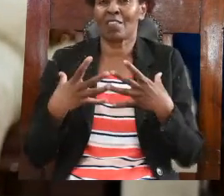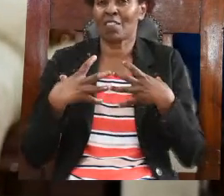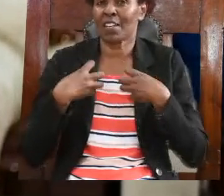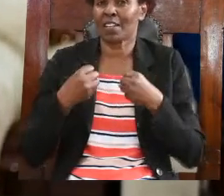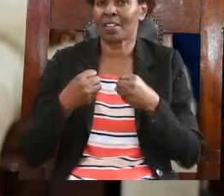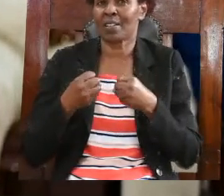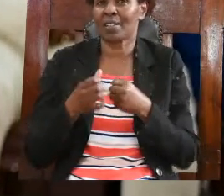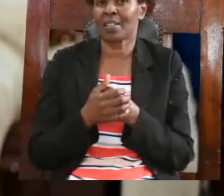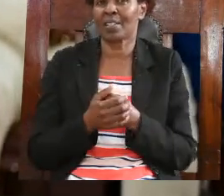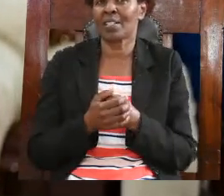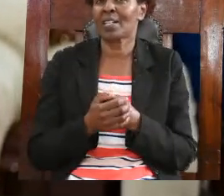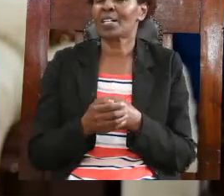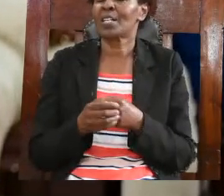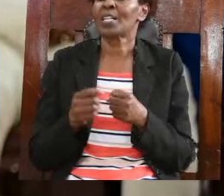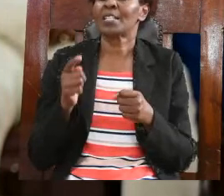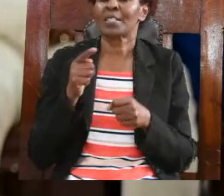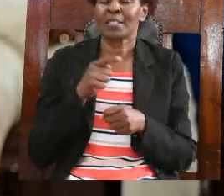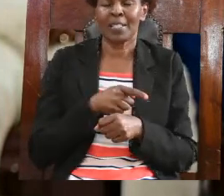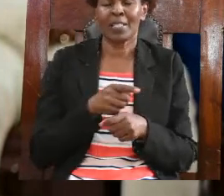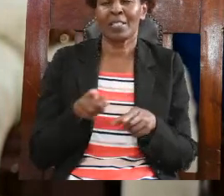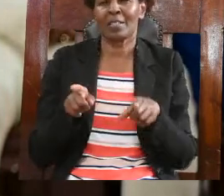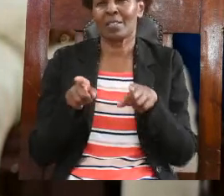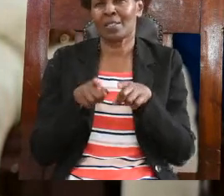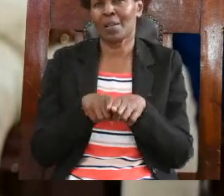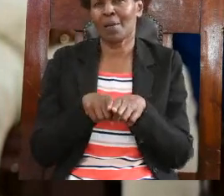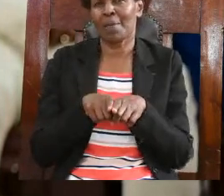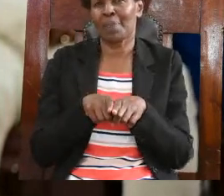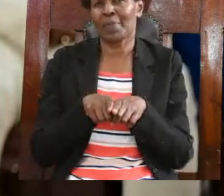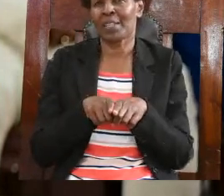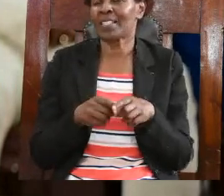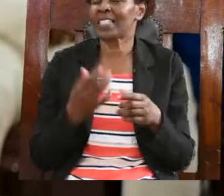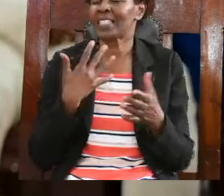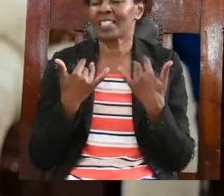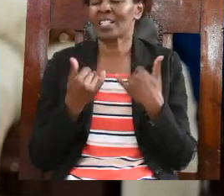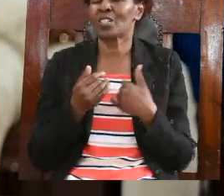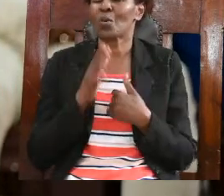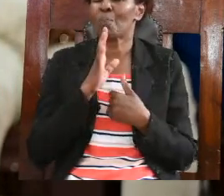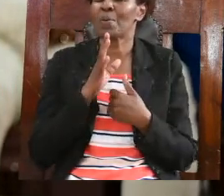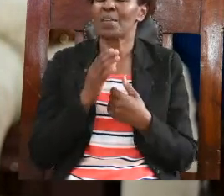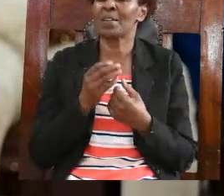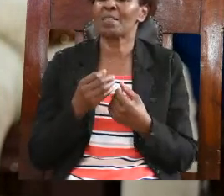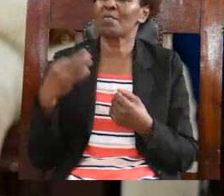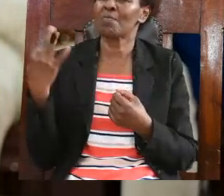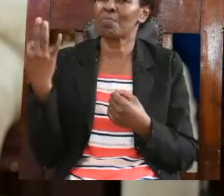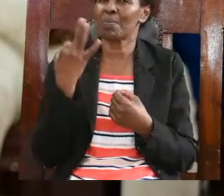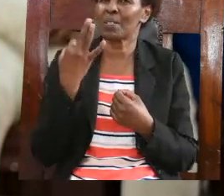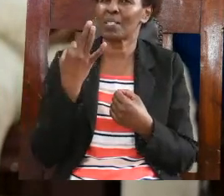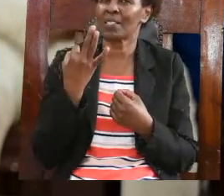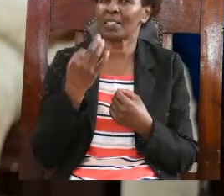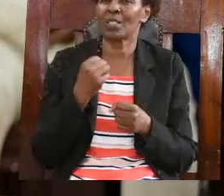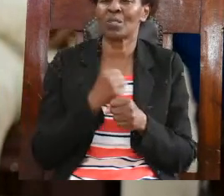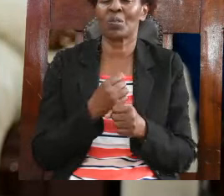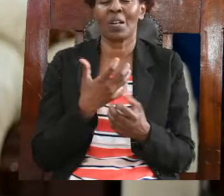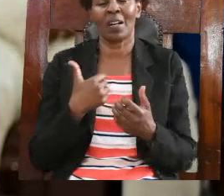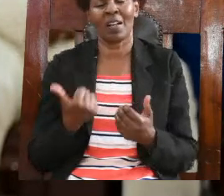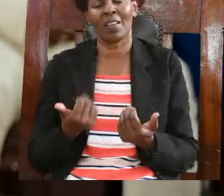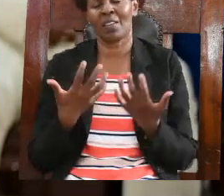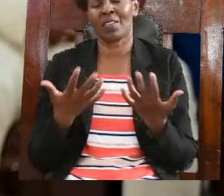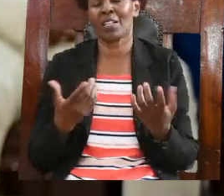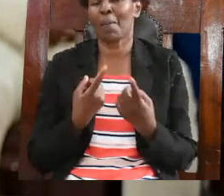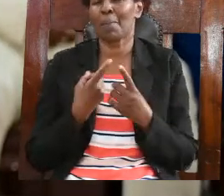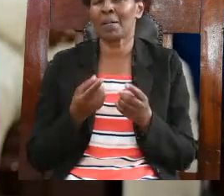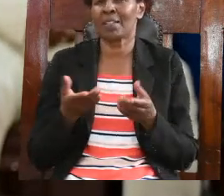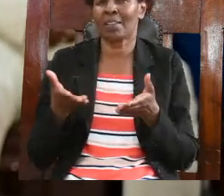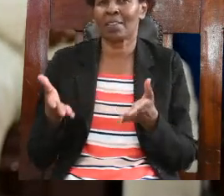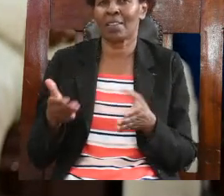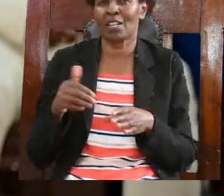uponyaji. Timotheo anavumilia. Angependa kuwa mahali ambapo yuko huru, akihubiri, akifanya mambo mengine, lakini